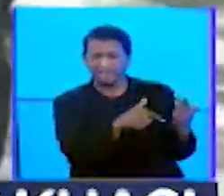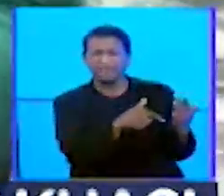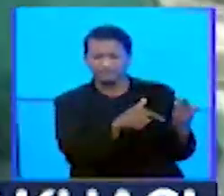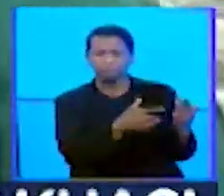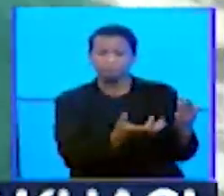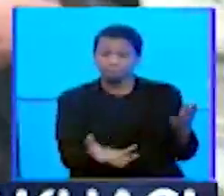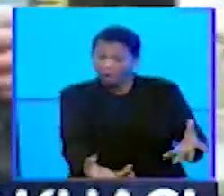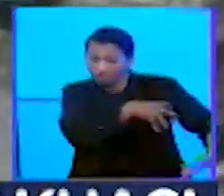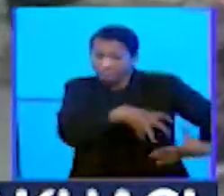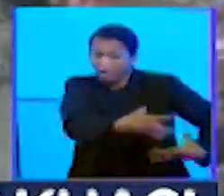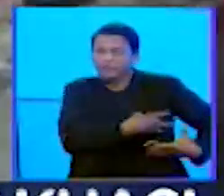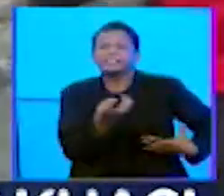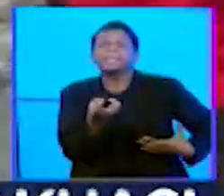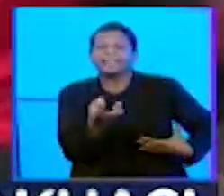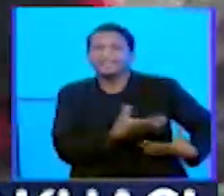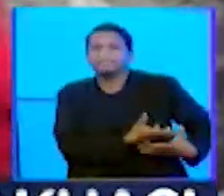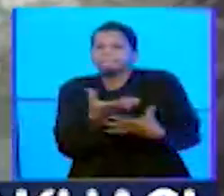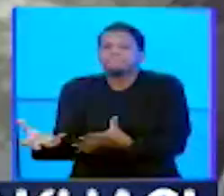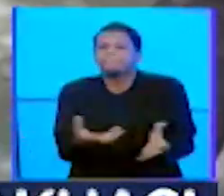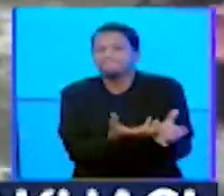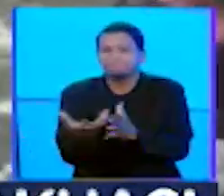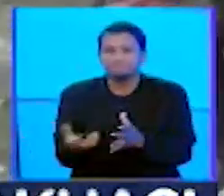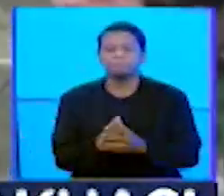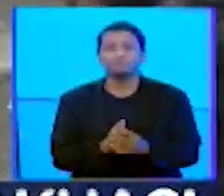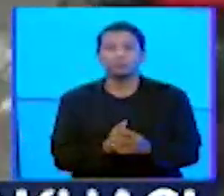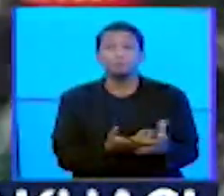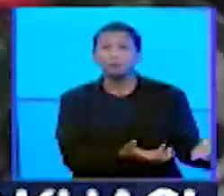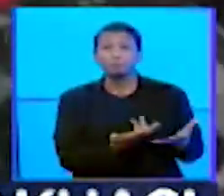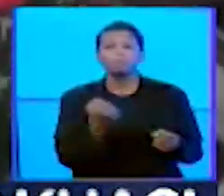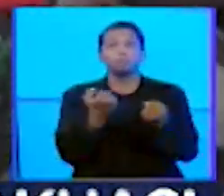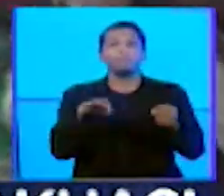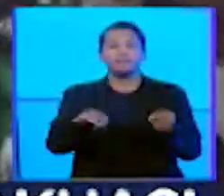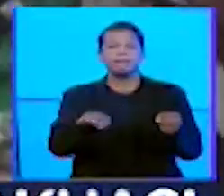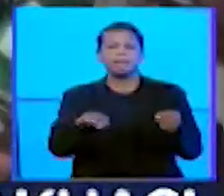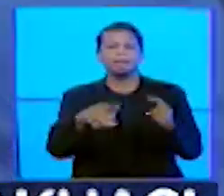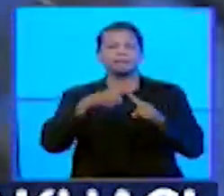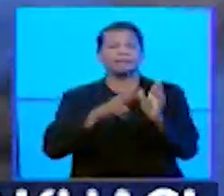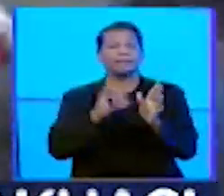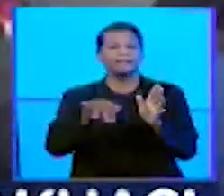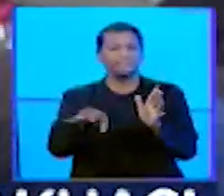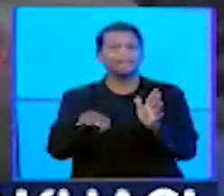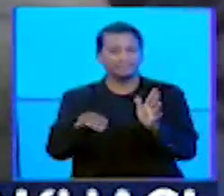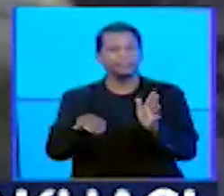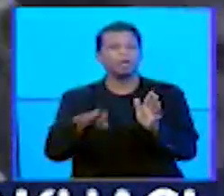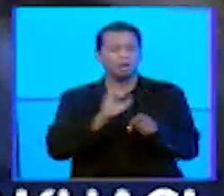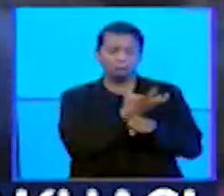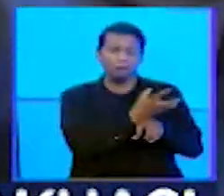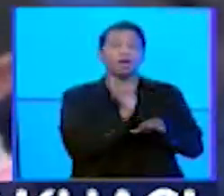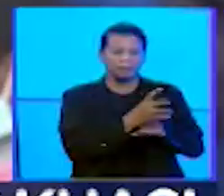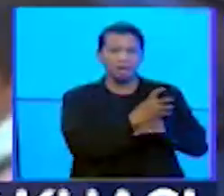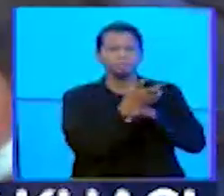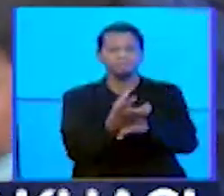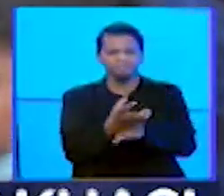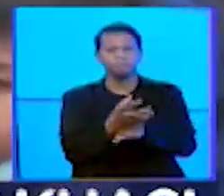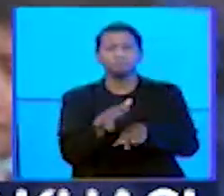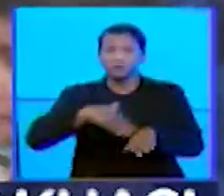Merapi ini diangkut dengan menggunakan truk TNI, ambulans, hingga mobil relawan. Pasalnya aktivitas Gunung Merapi